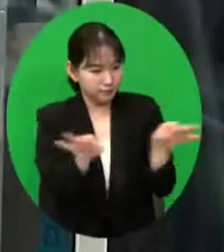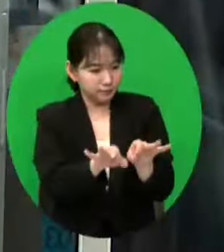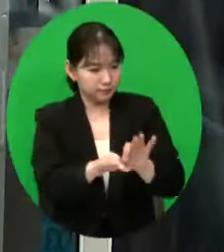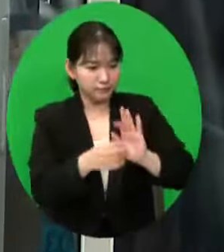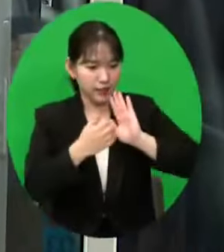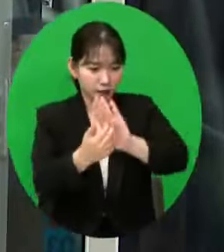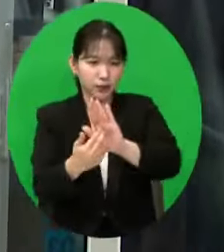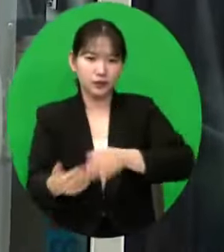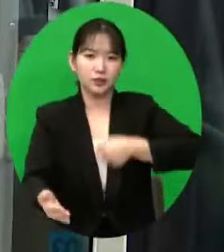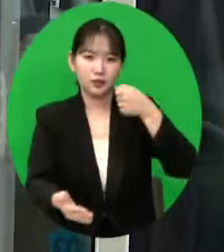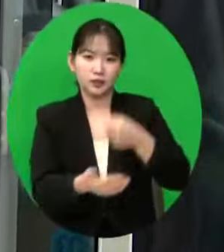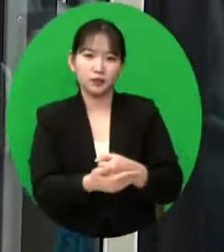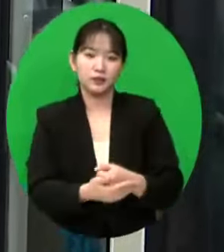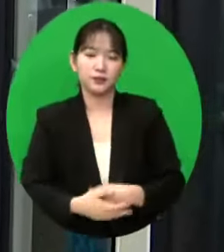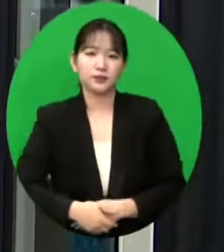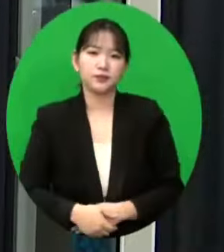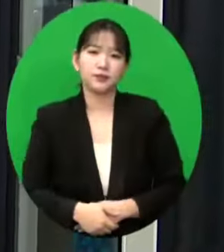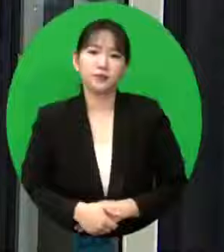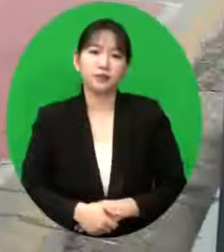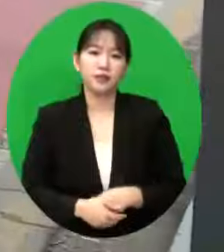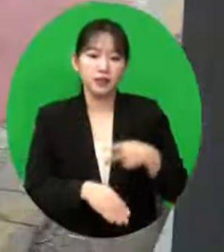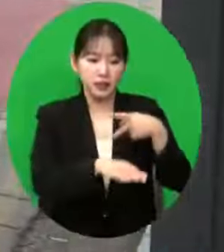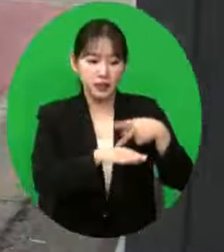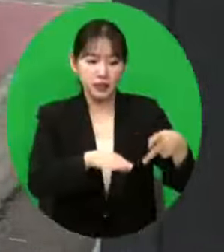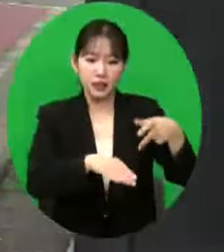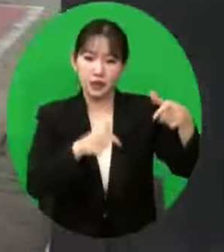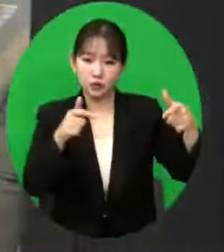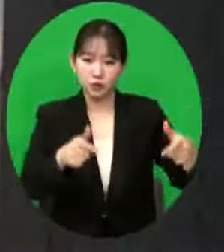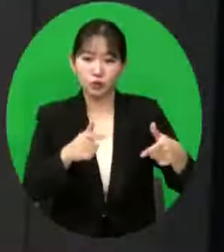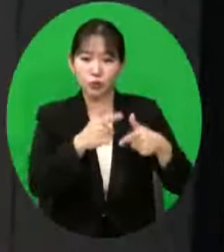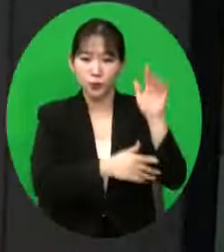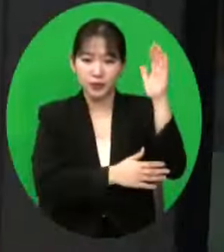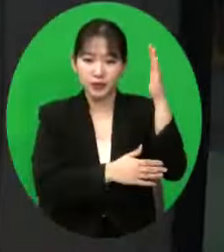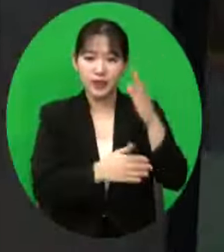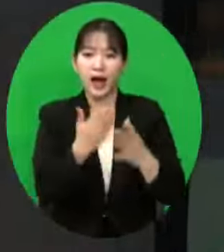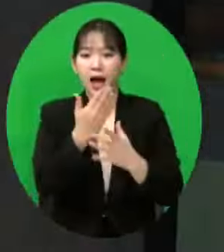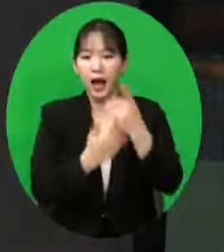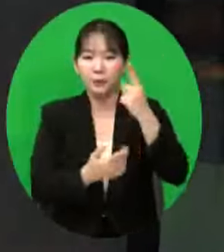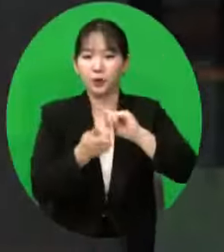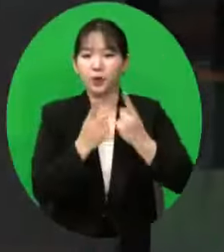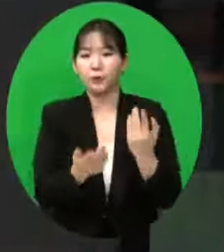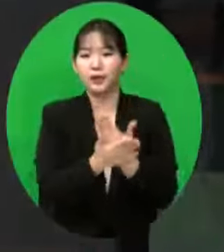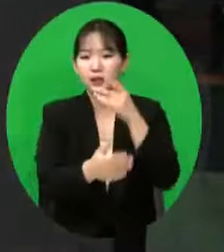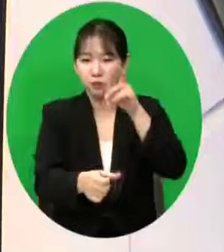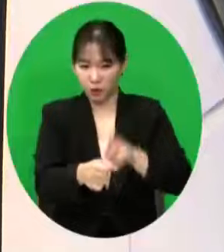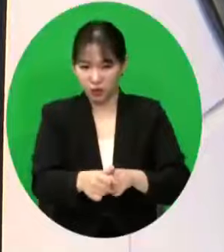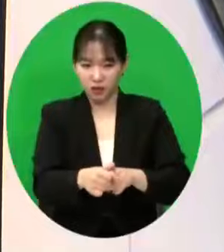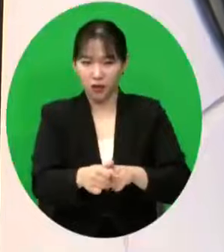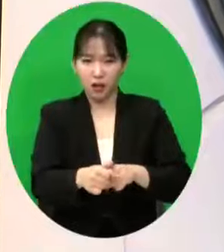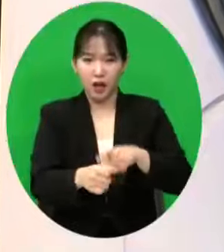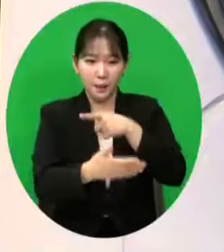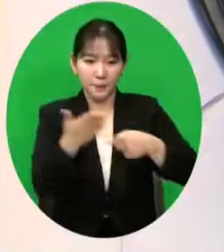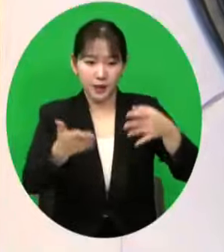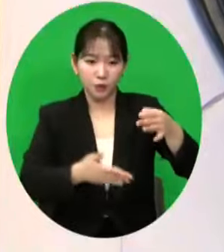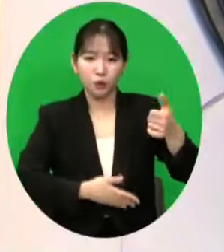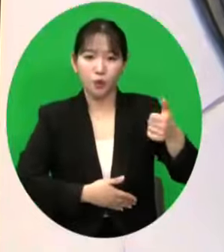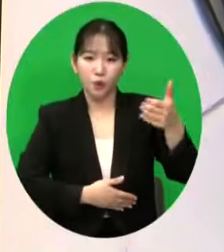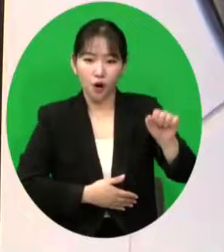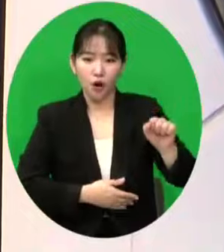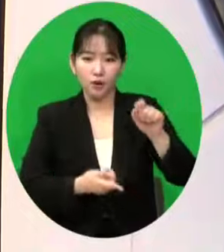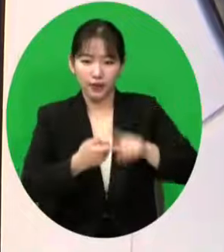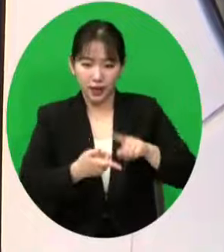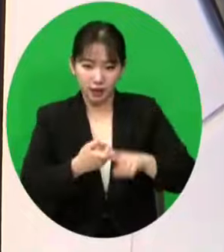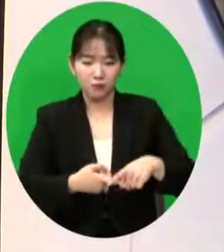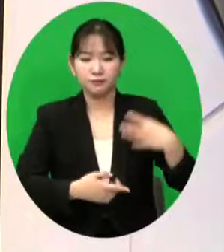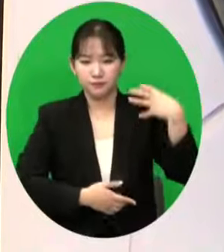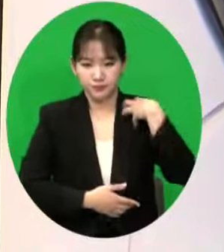참여하지 않기로 결정했습니다. 신안군의 경우 목포시가 통합 상생 차원에서 손실액 5억 원을 그대로